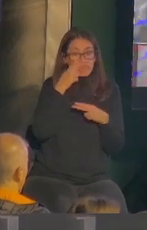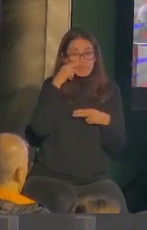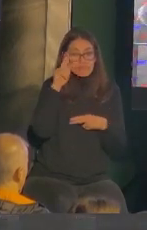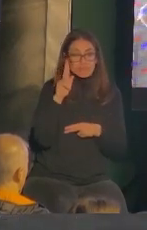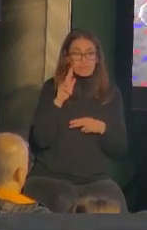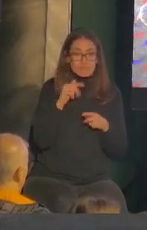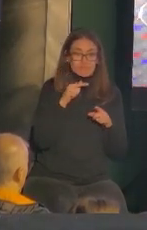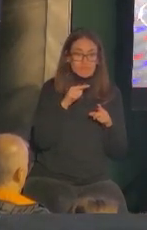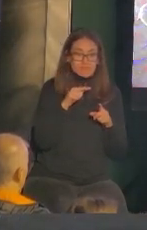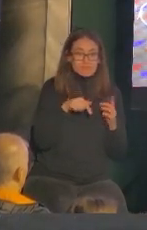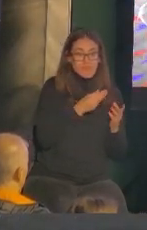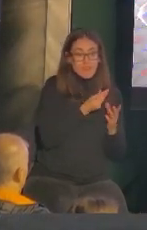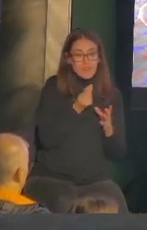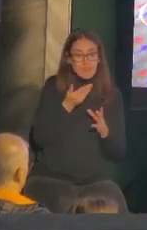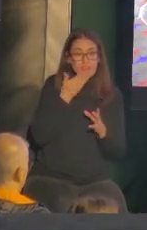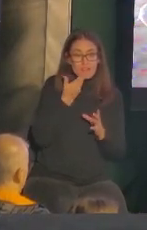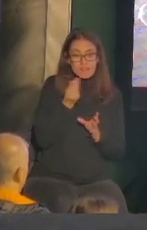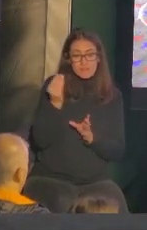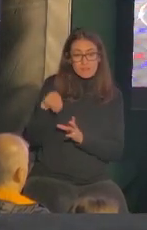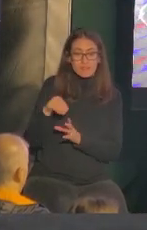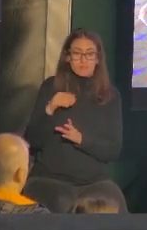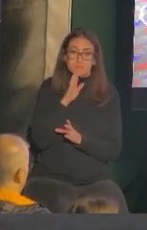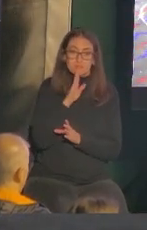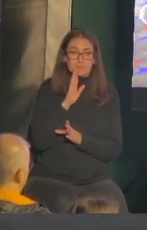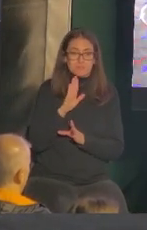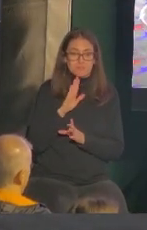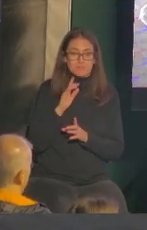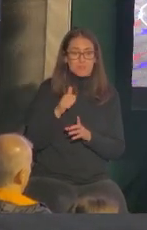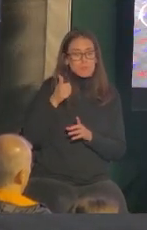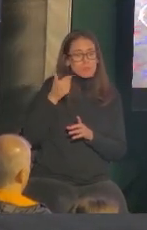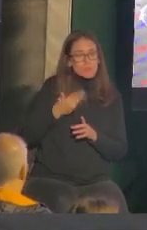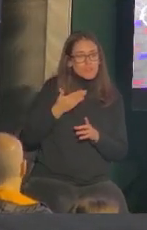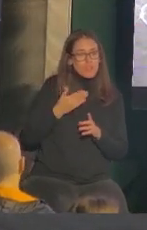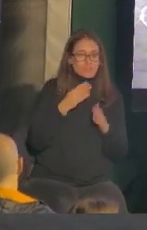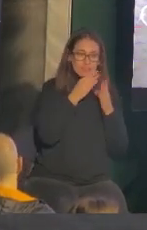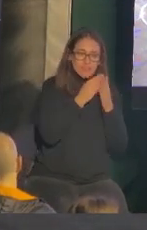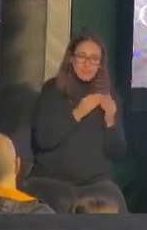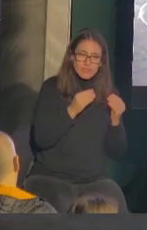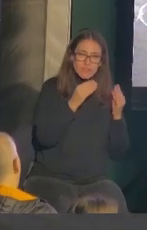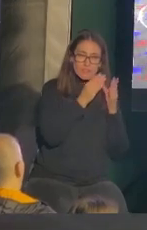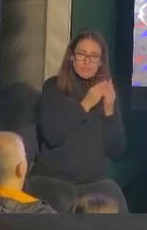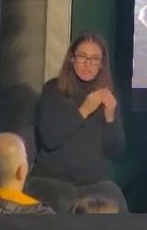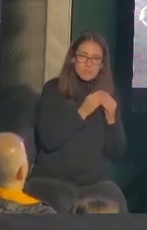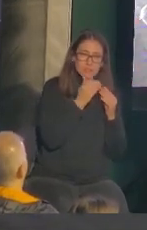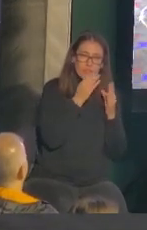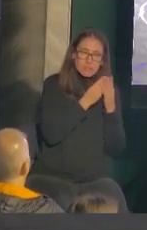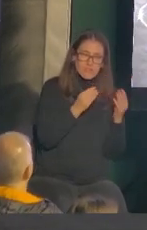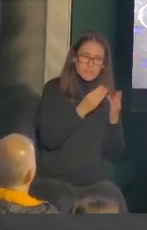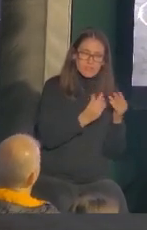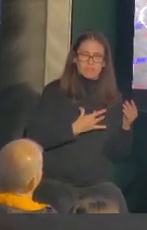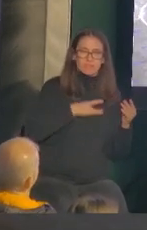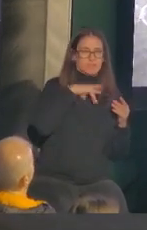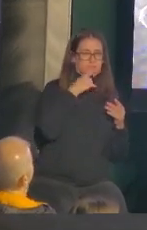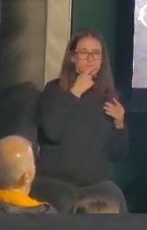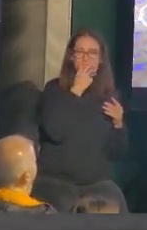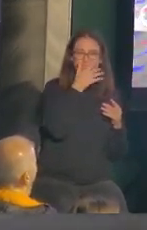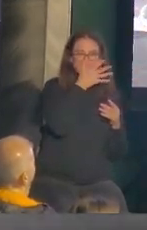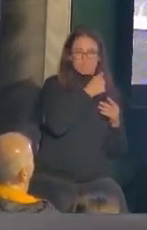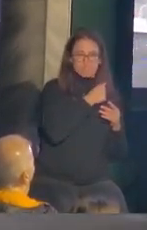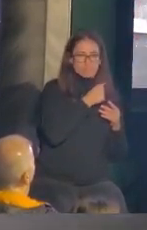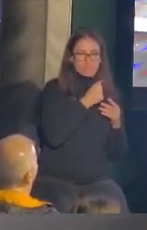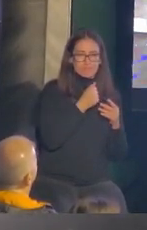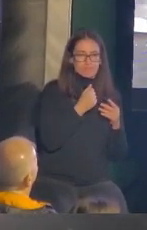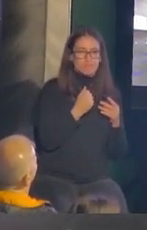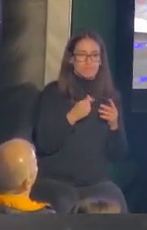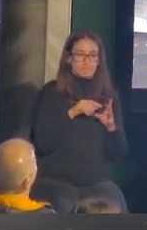li afegim una part calenta. És molt més important que tingui una certa densitat, que no sigui molt líquida, perquè si és molt líquida sí que tot